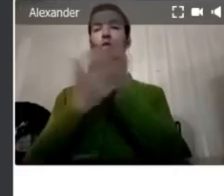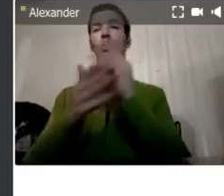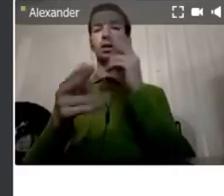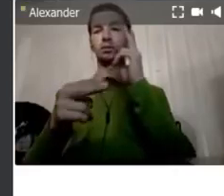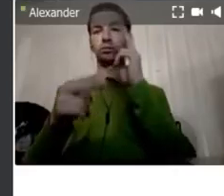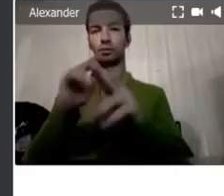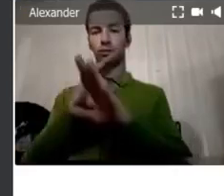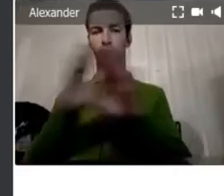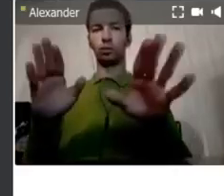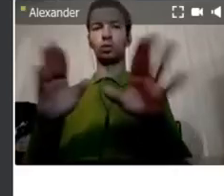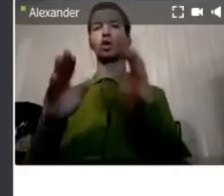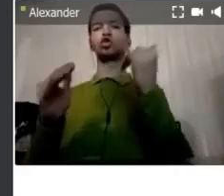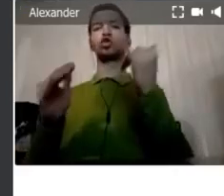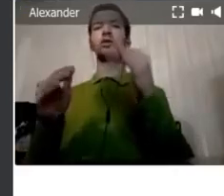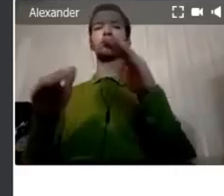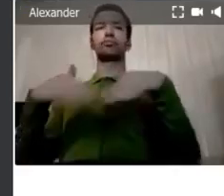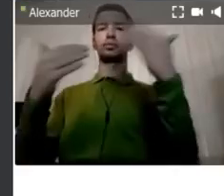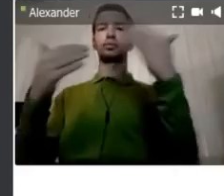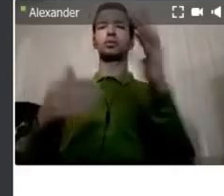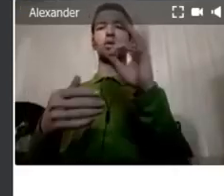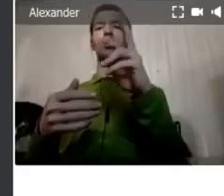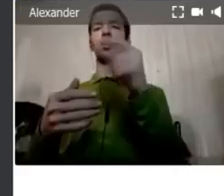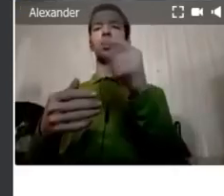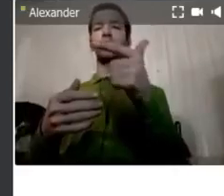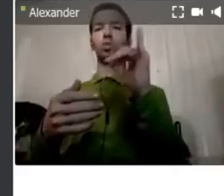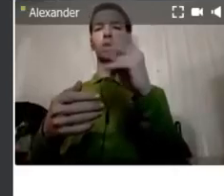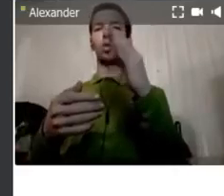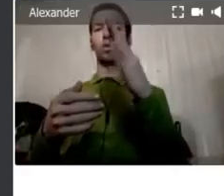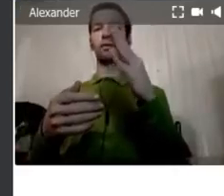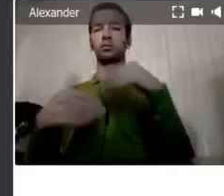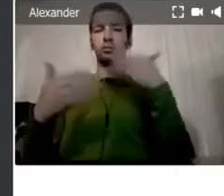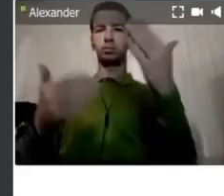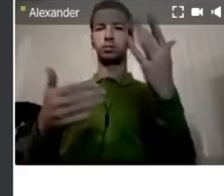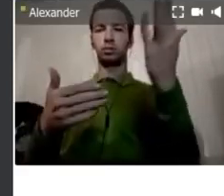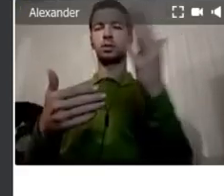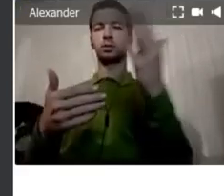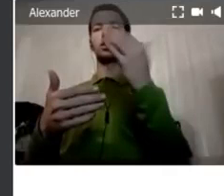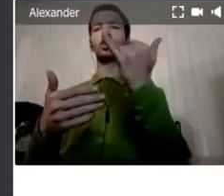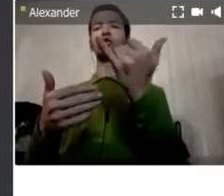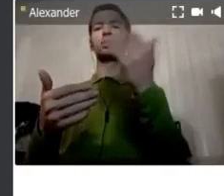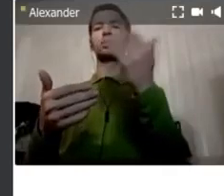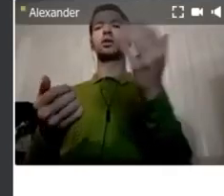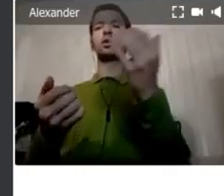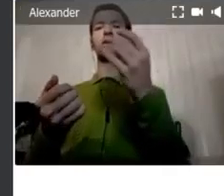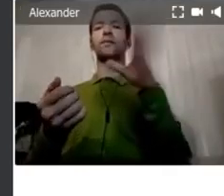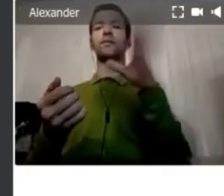ценю, люблю, уважаю, моего уважаемого наставника.